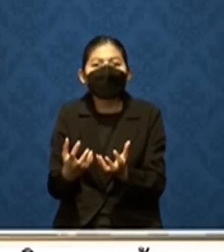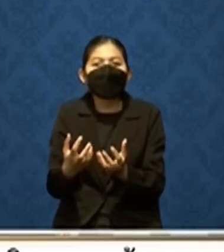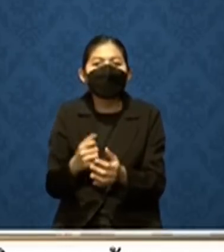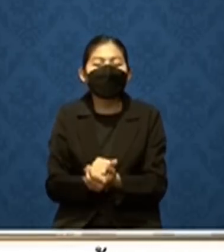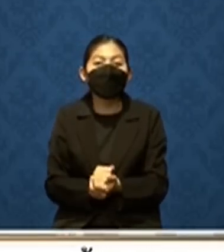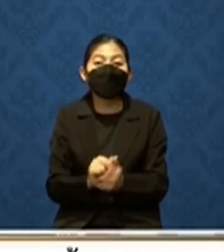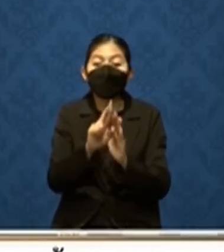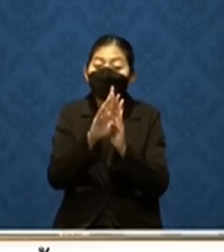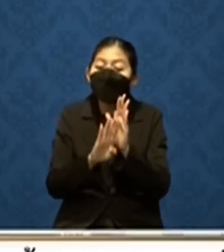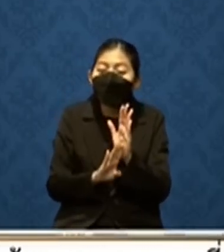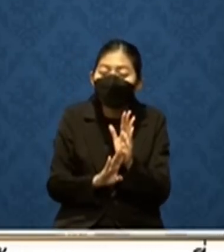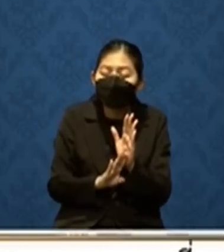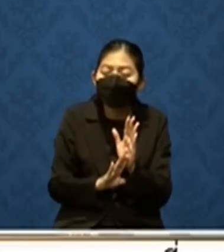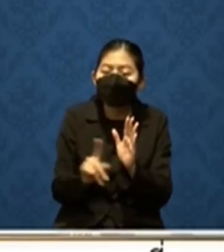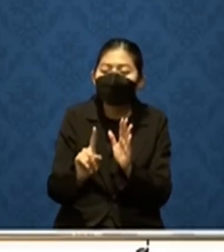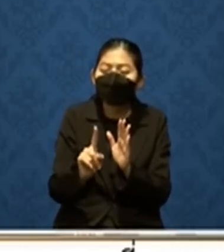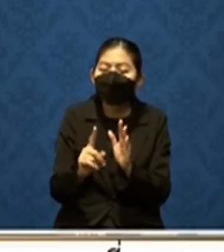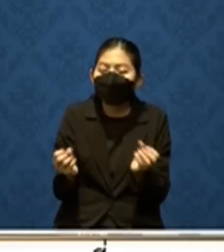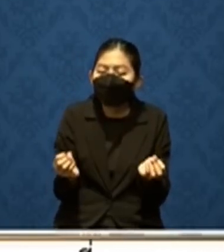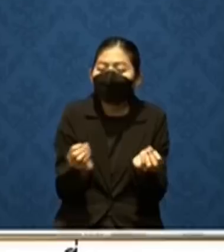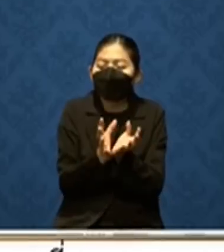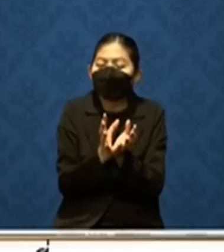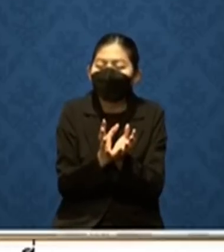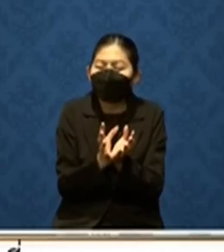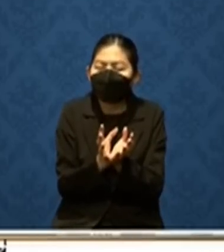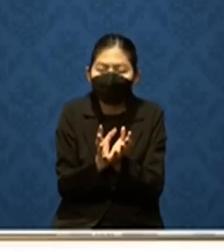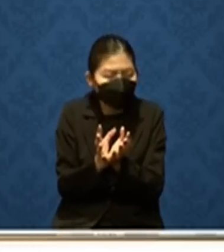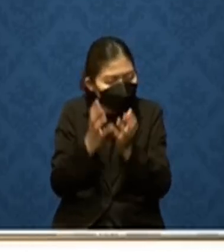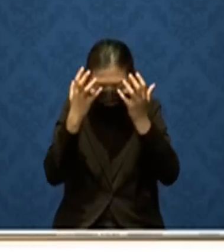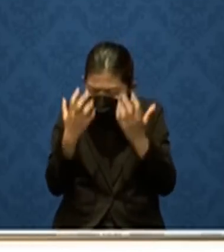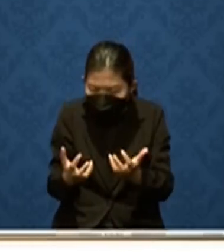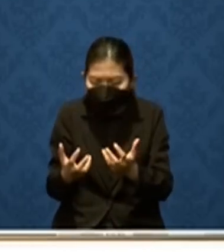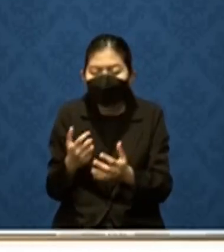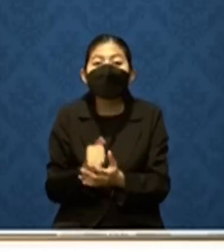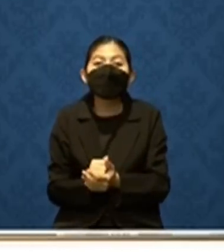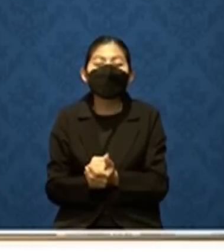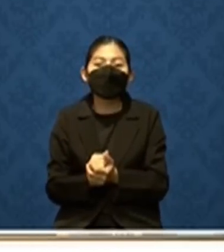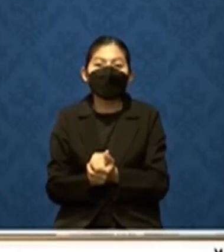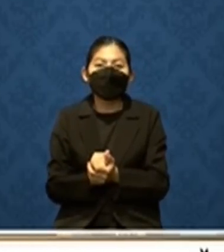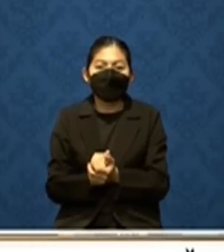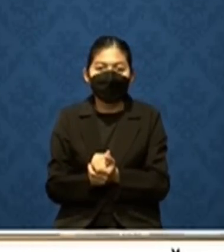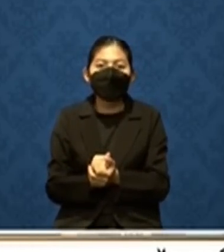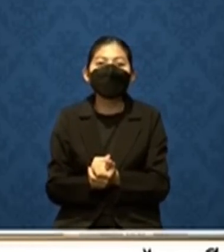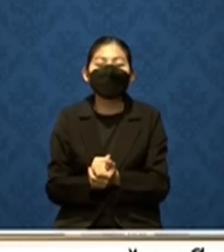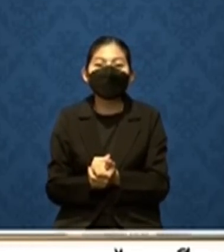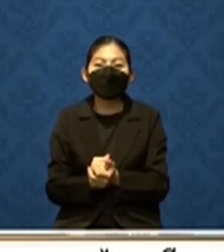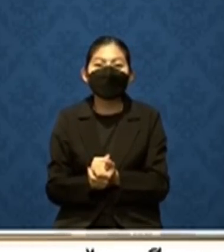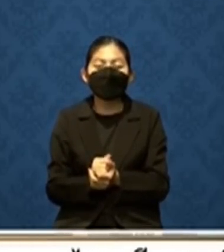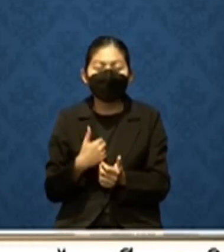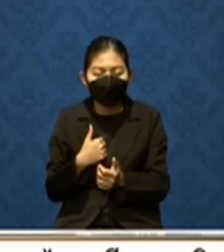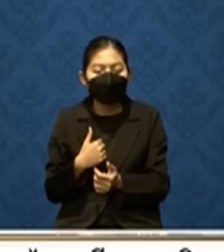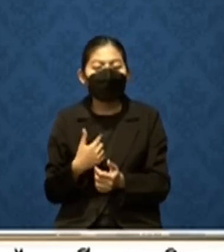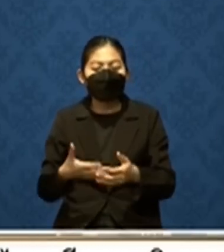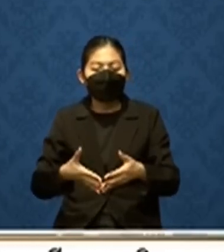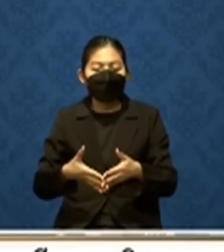มีระบบรากสภาของเราถูกทำลายอย่างย่อยยับเท่านั้นกับเป็นระบบรัฐสภาที่ที่สถาปนา